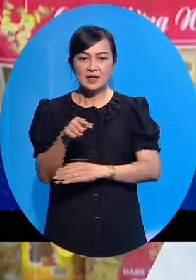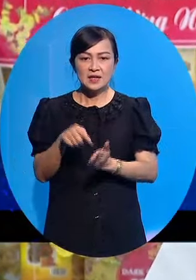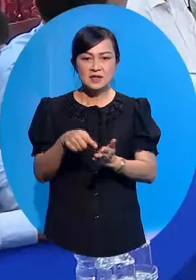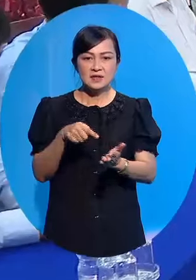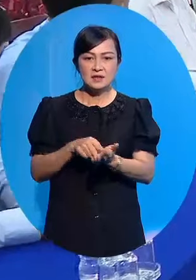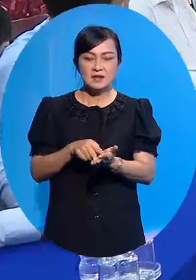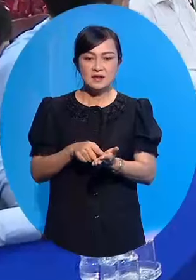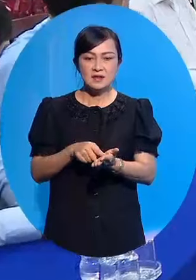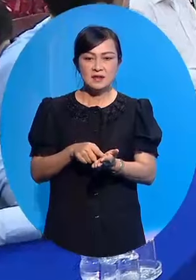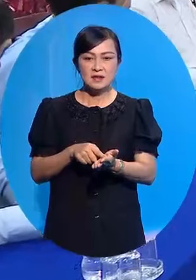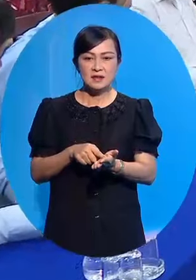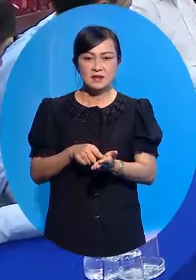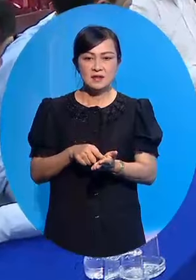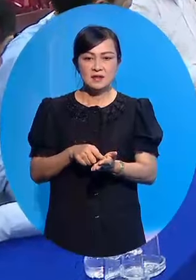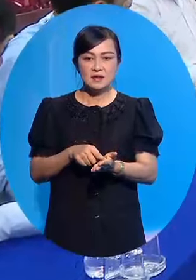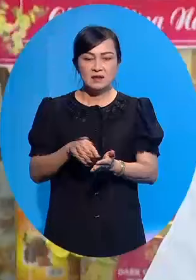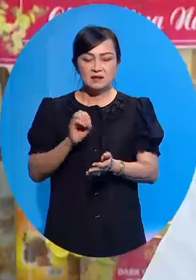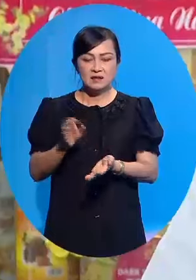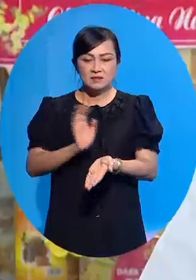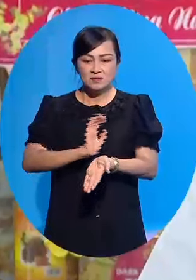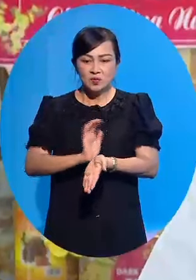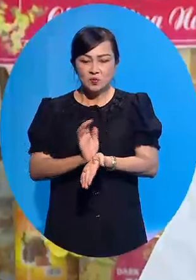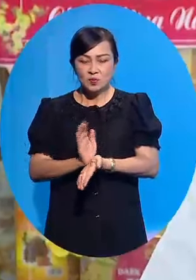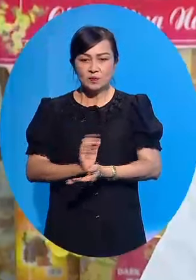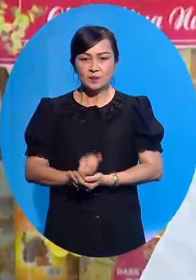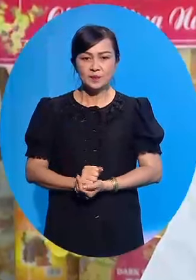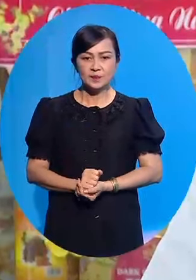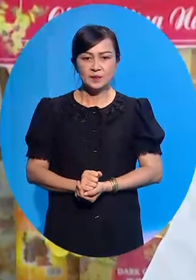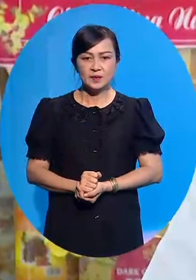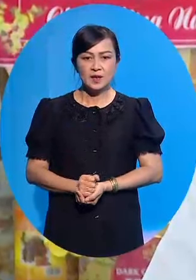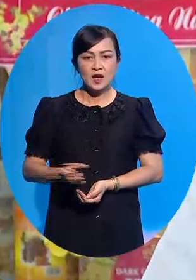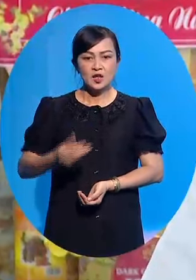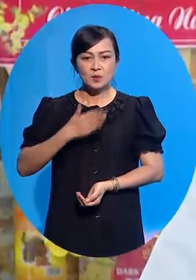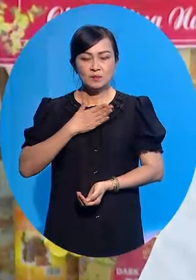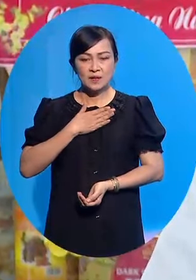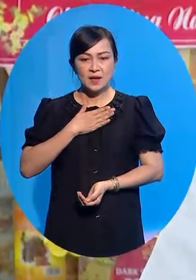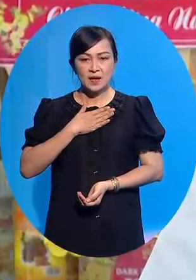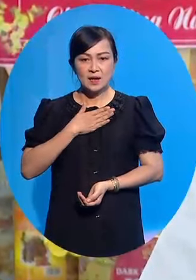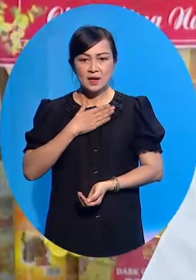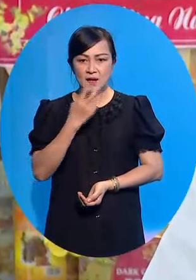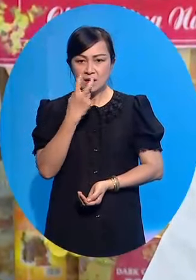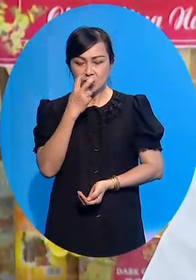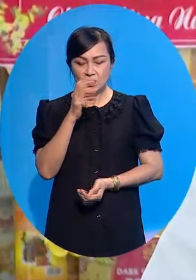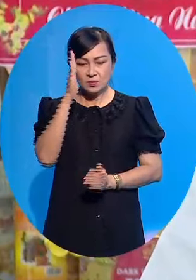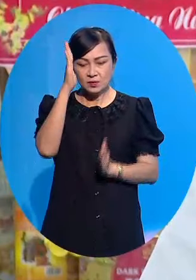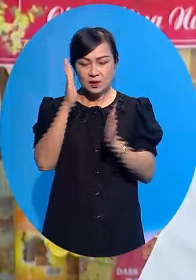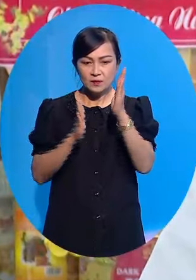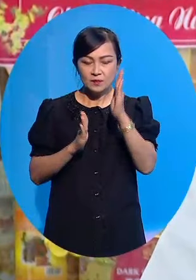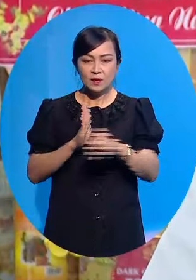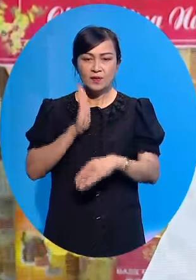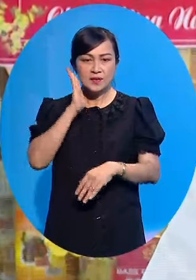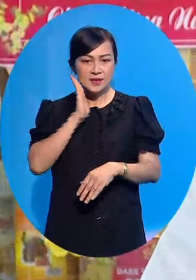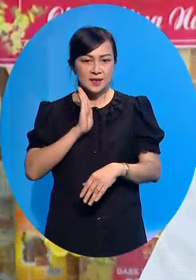là nó sẽ rối lên. Đây, cho nên là chúng ta không những là giữ cho thành phố này sạch